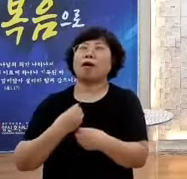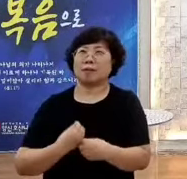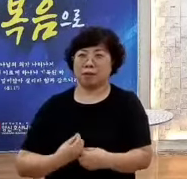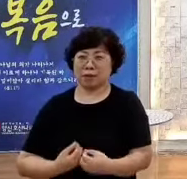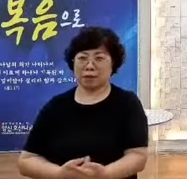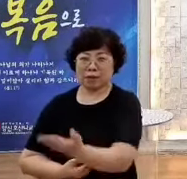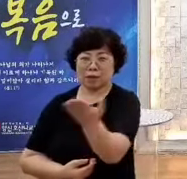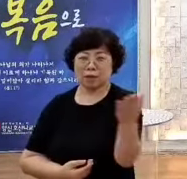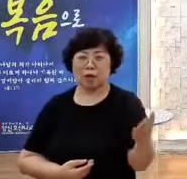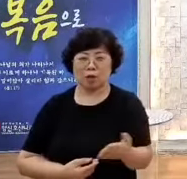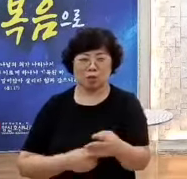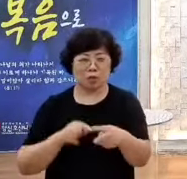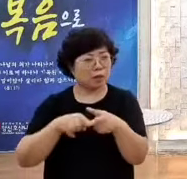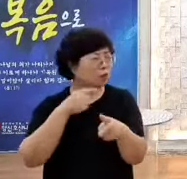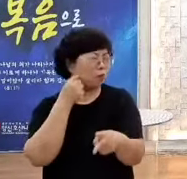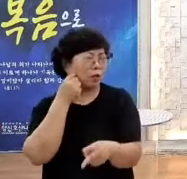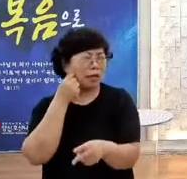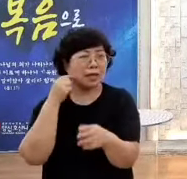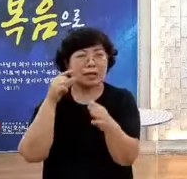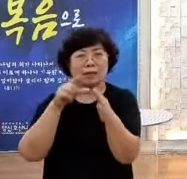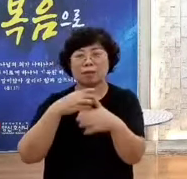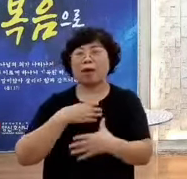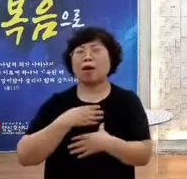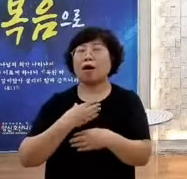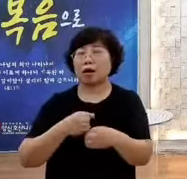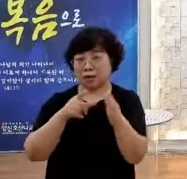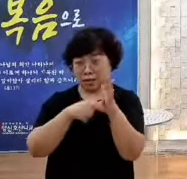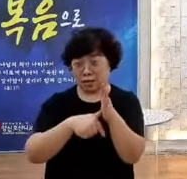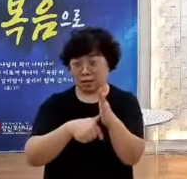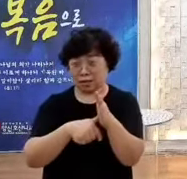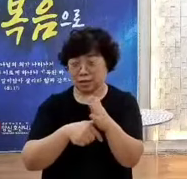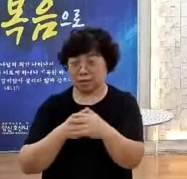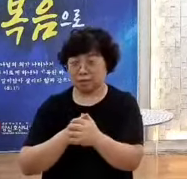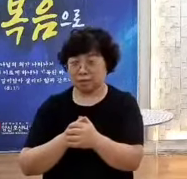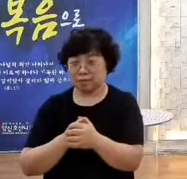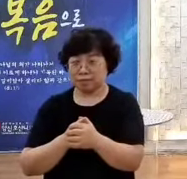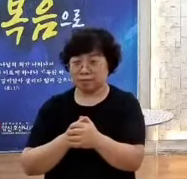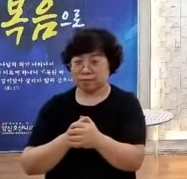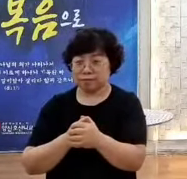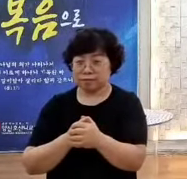여러분은 이해할 수 없는 시간. 그러니까 저는 일주일 중에